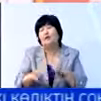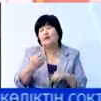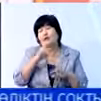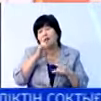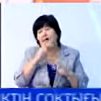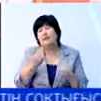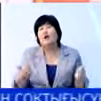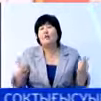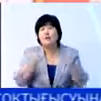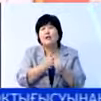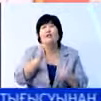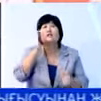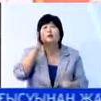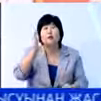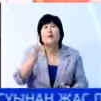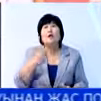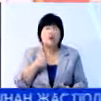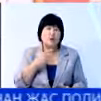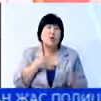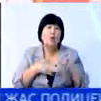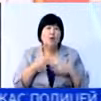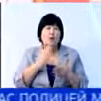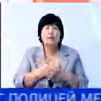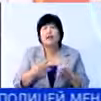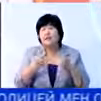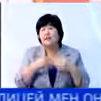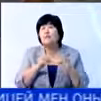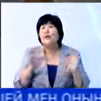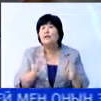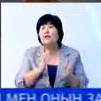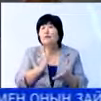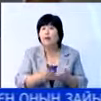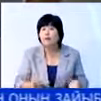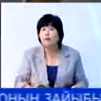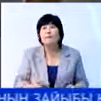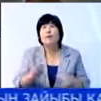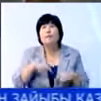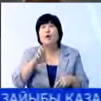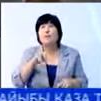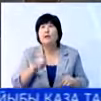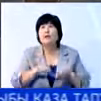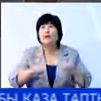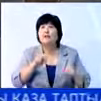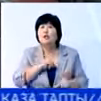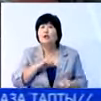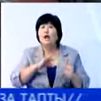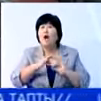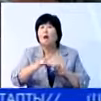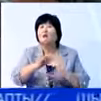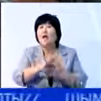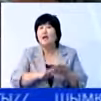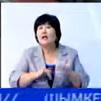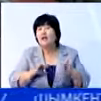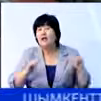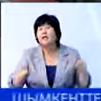қайтып қосатын болып отыр. Мен қуанып отырым, семья сақталып қалып отыр. Мұнан соң билер кеңесінің жұмысын ауылдарда да жандандыру